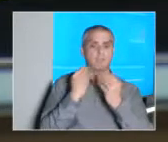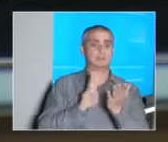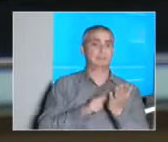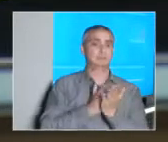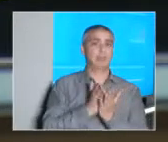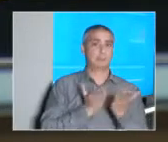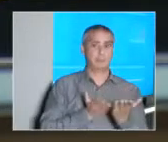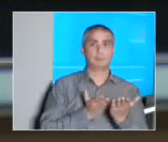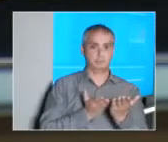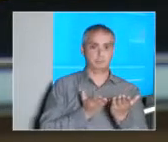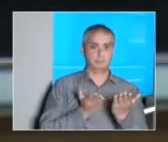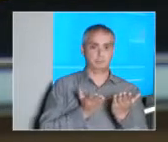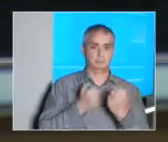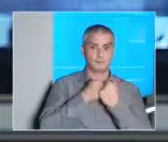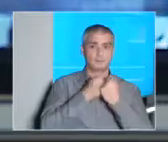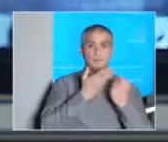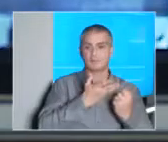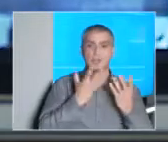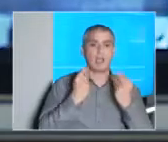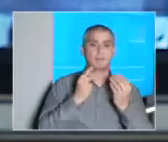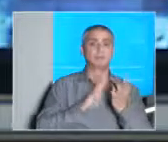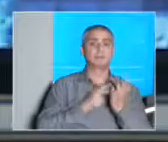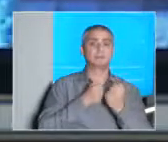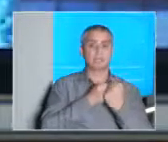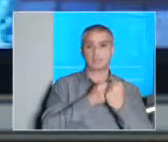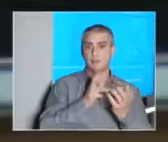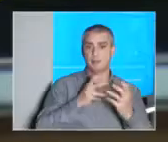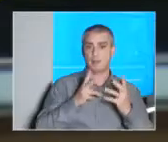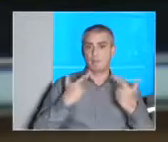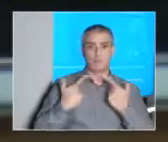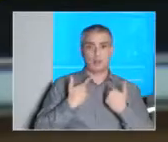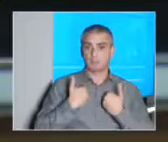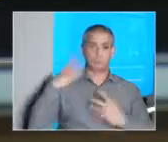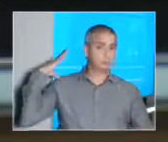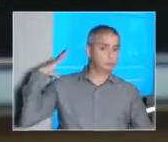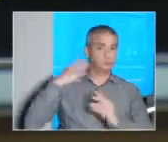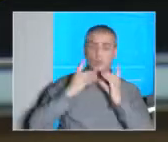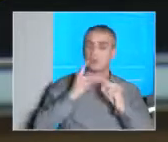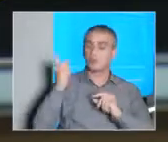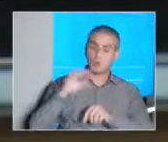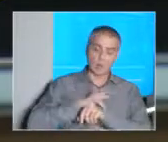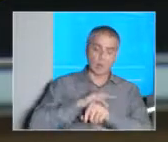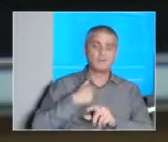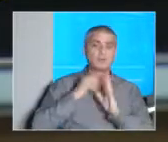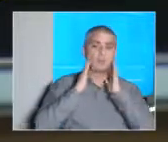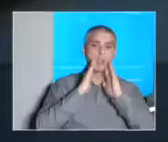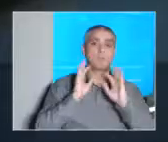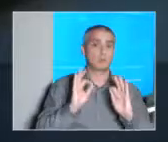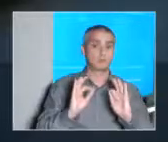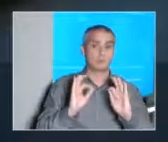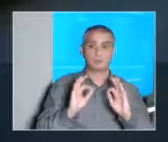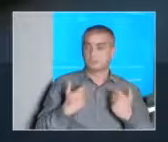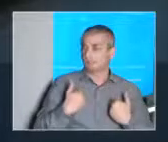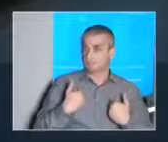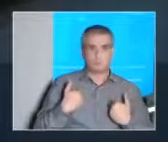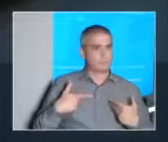צדק במאבק הזה, הרבה מאוד צדק במלחמה שלנו, ולאורך כל הדרך הוא ליווה אותנו באמונה שלמה,